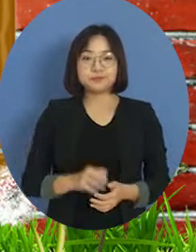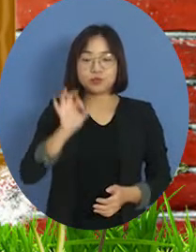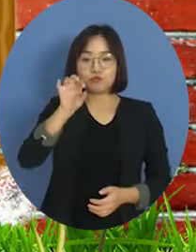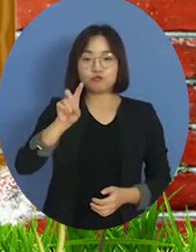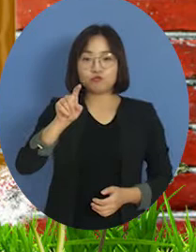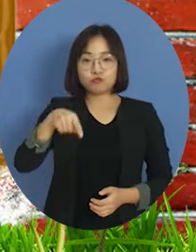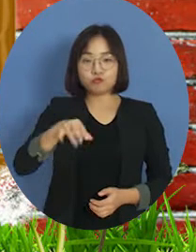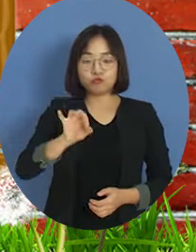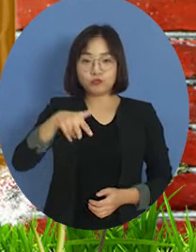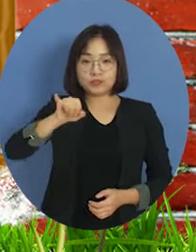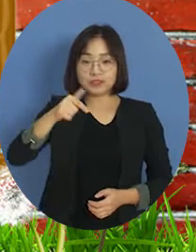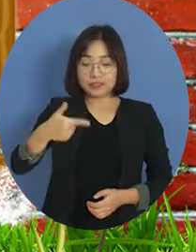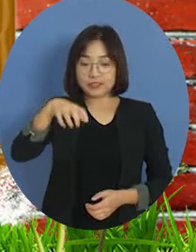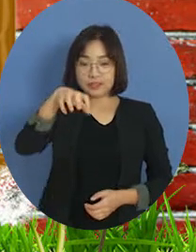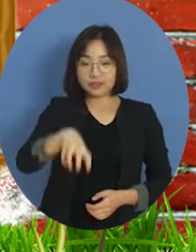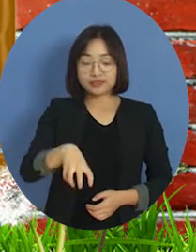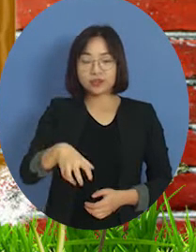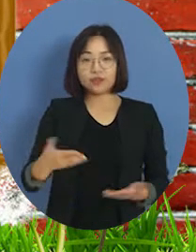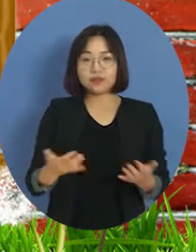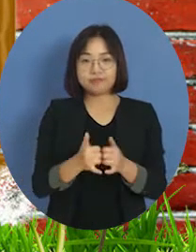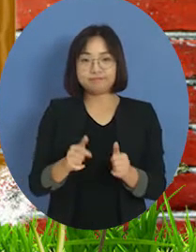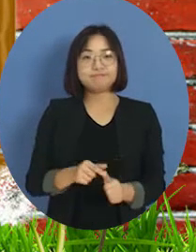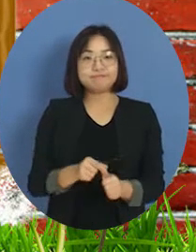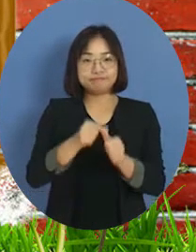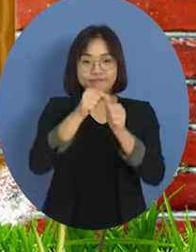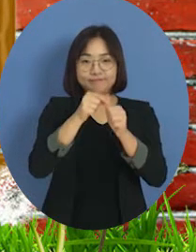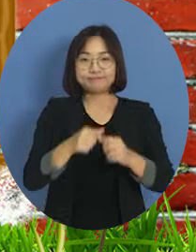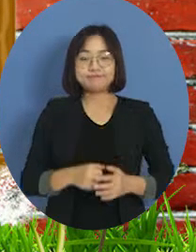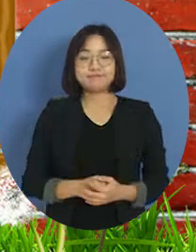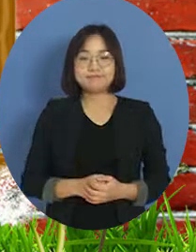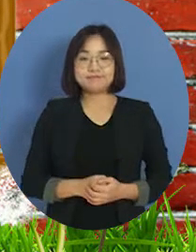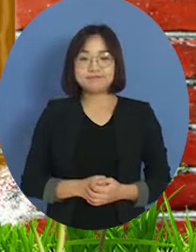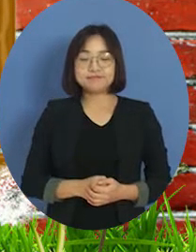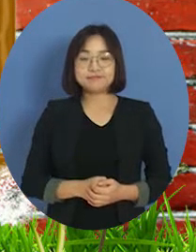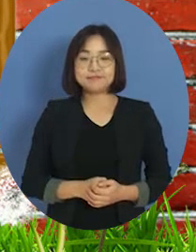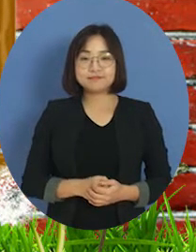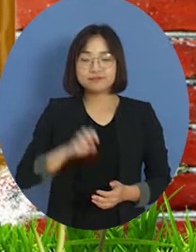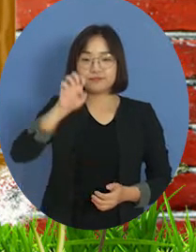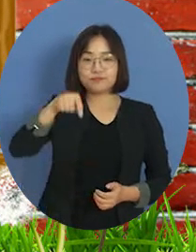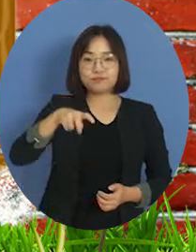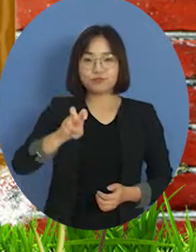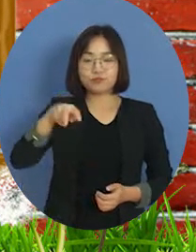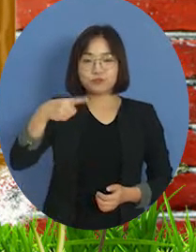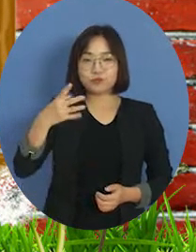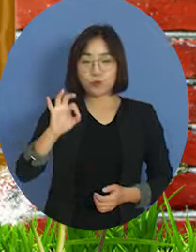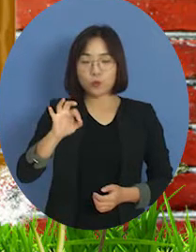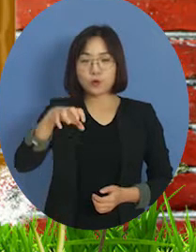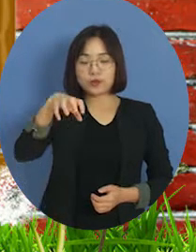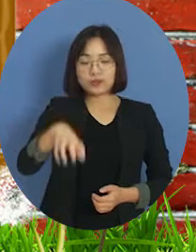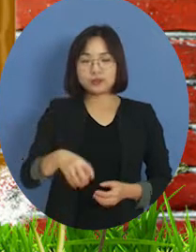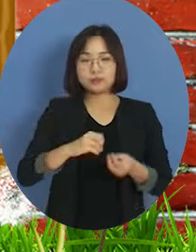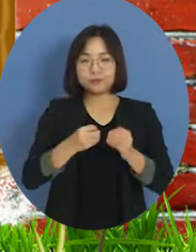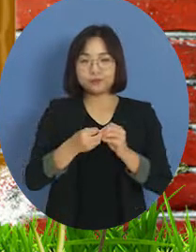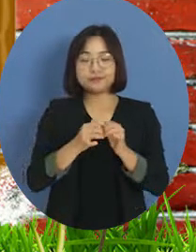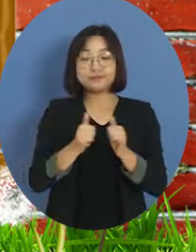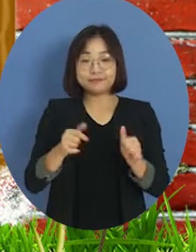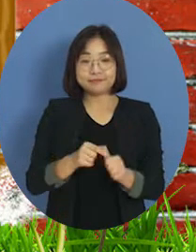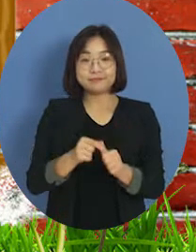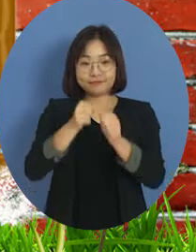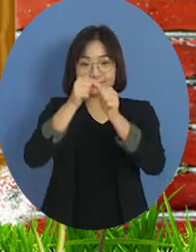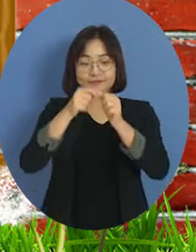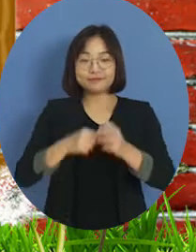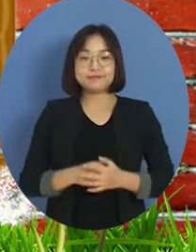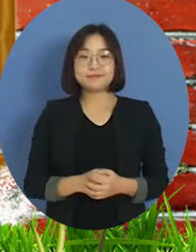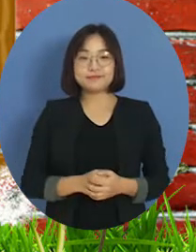게시판입니다. 웅진식품에서 음료 생산직을 모집합니다. 주식회사 청송에서 단순